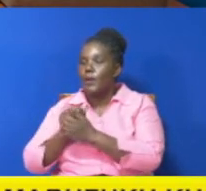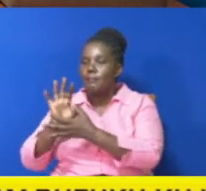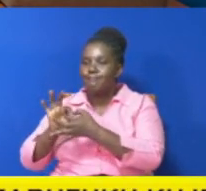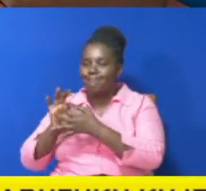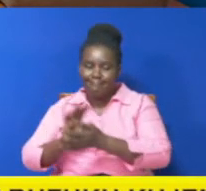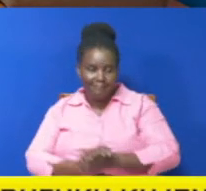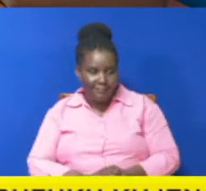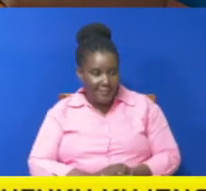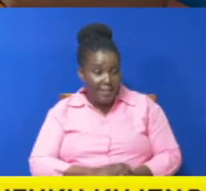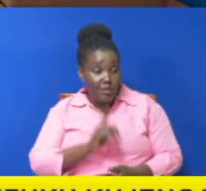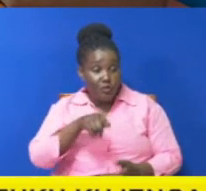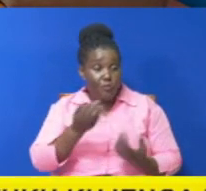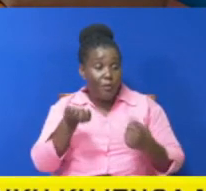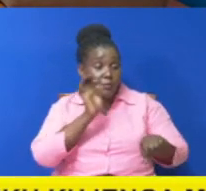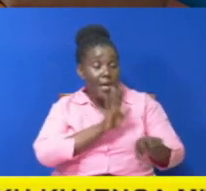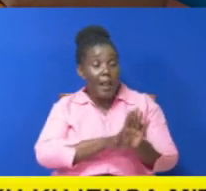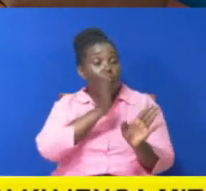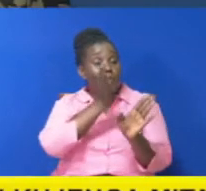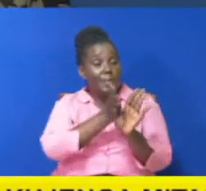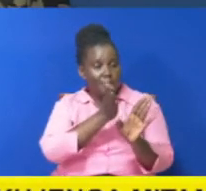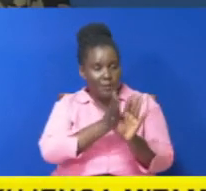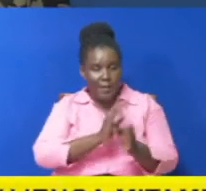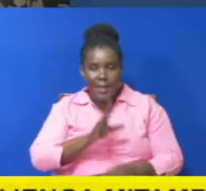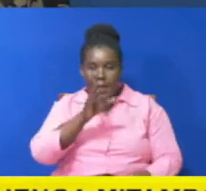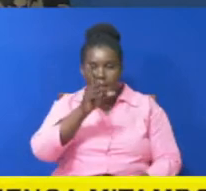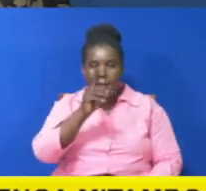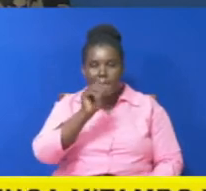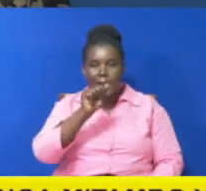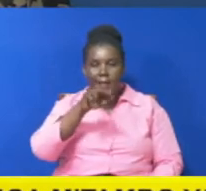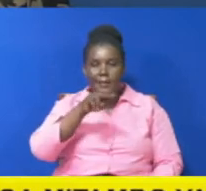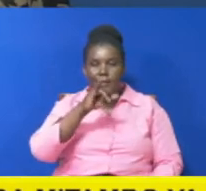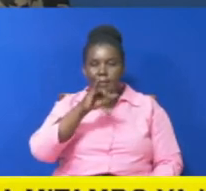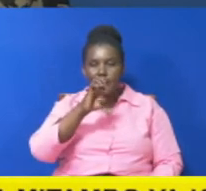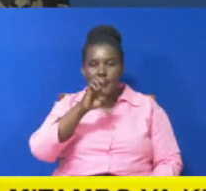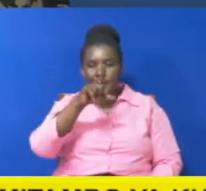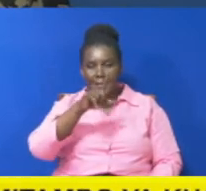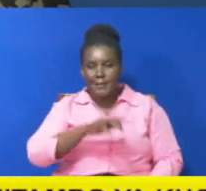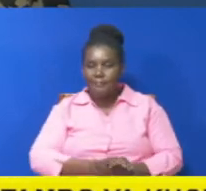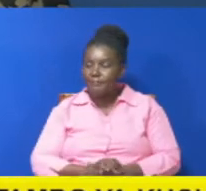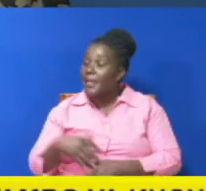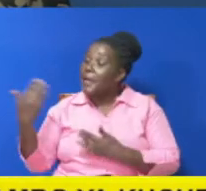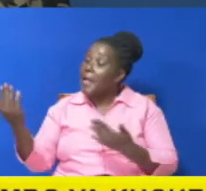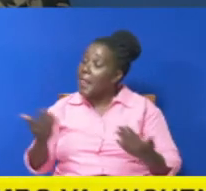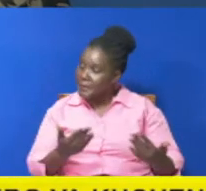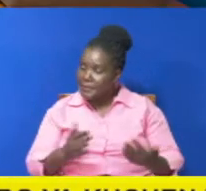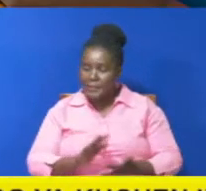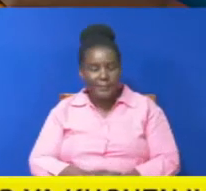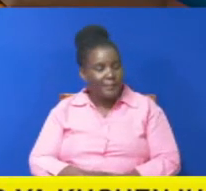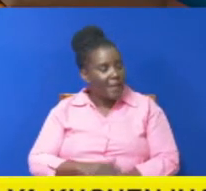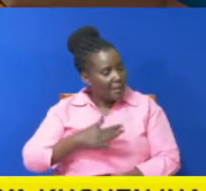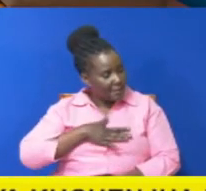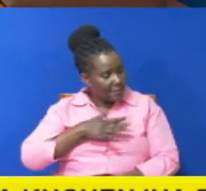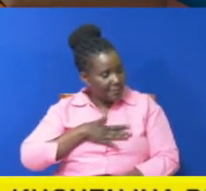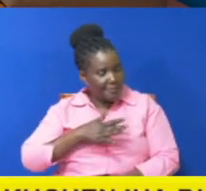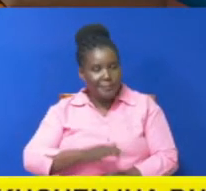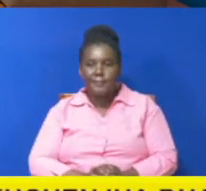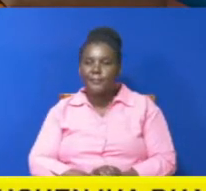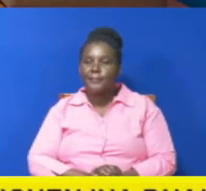hapa mwanasaikolojia wetu Daniel Marandu. Karibuni katika studio. Asante sana. Kama tulivyoona,